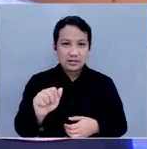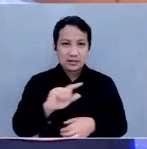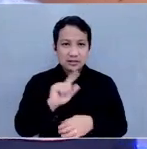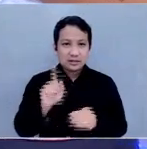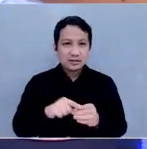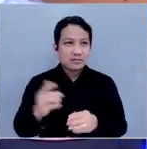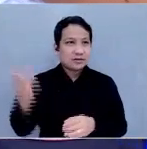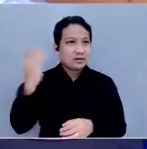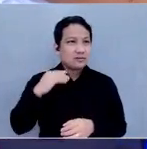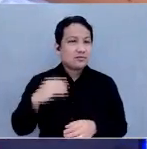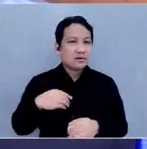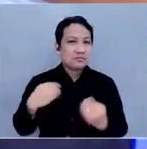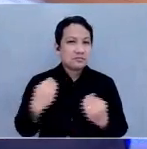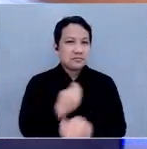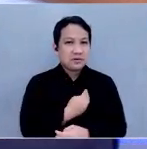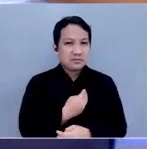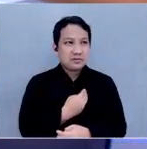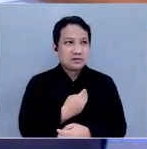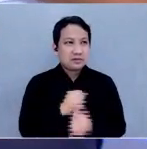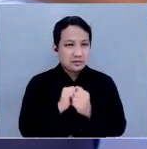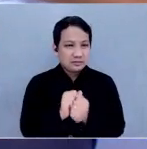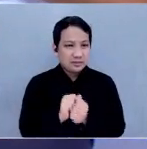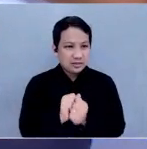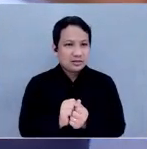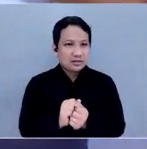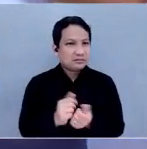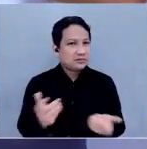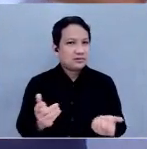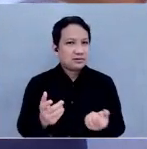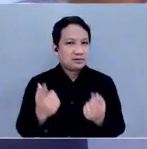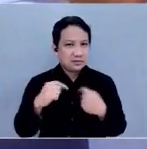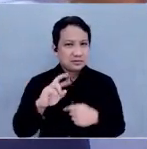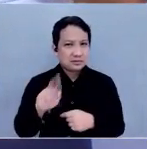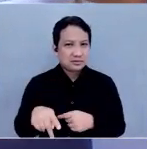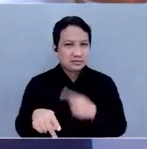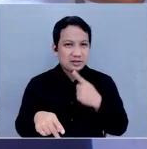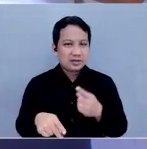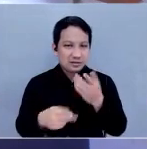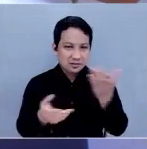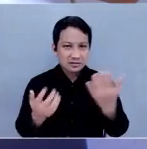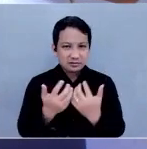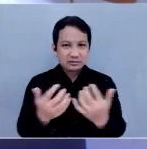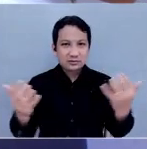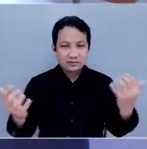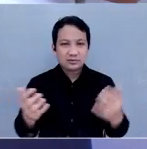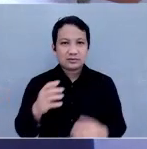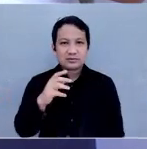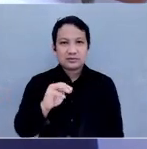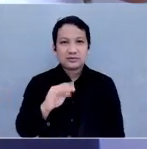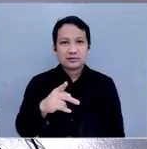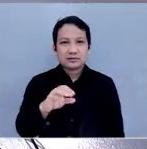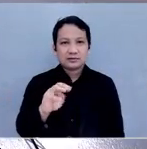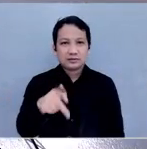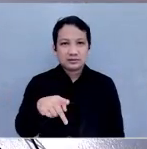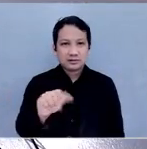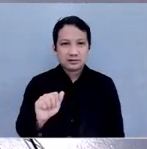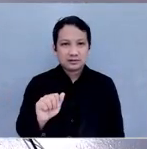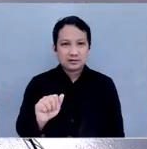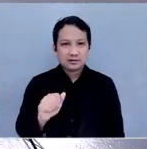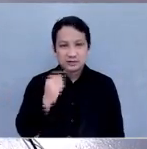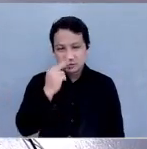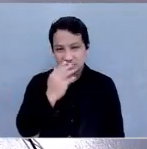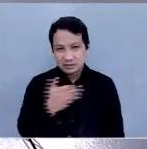namin. Tapos, wala lang. Trip lang namin, sinabi namin sa audience namin, Makata Pop kami. Tapos, nag-stick na lang